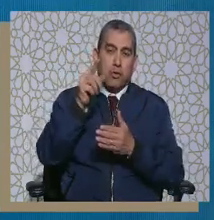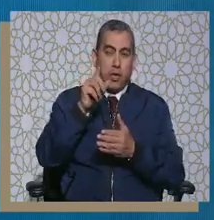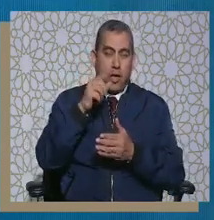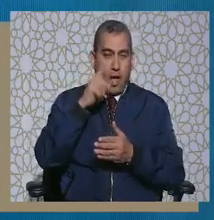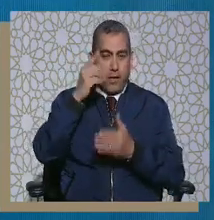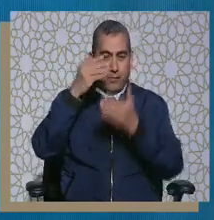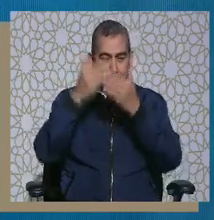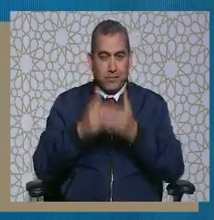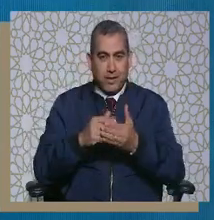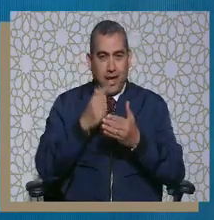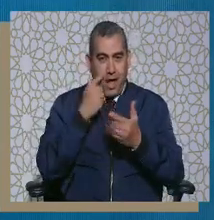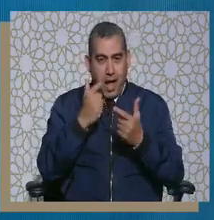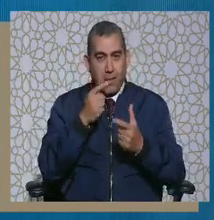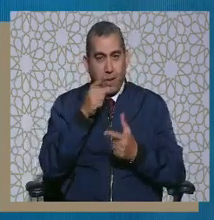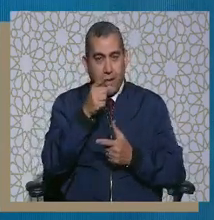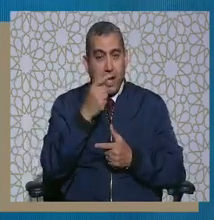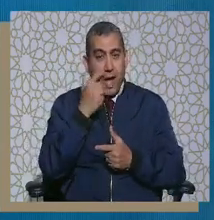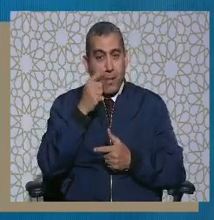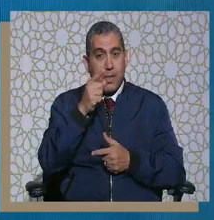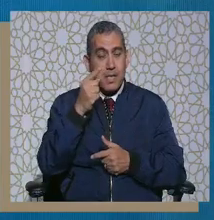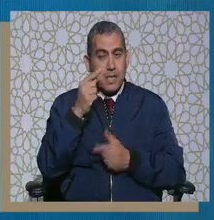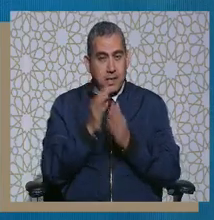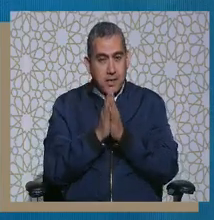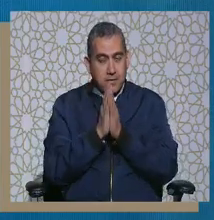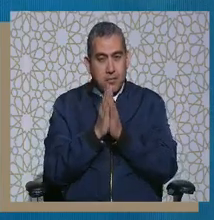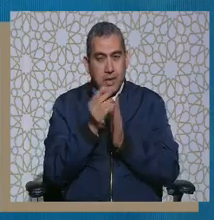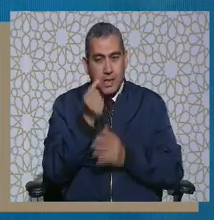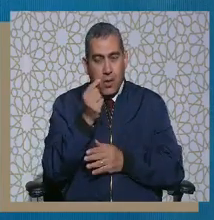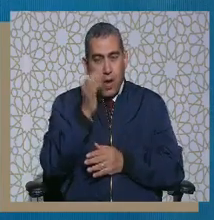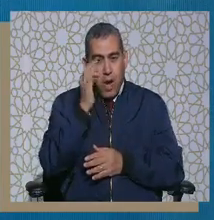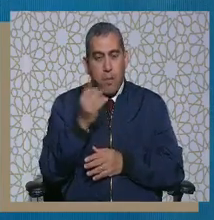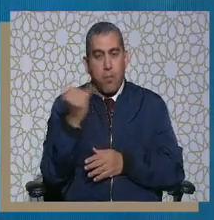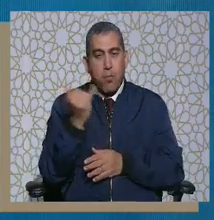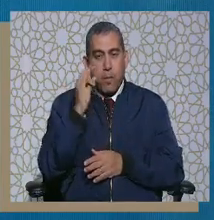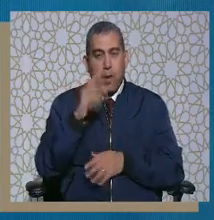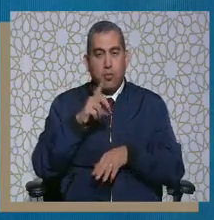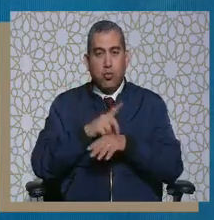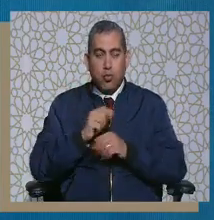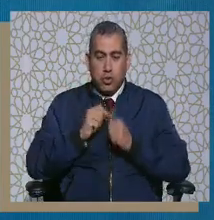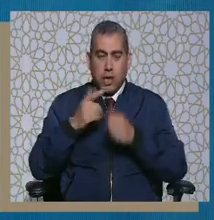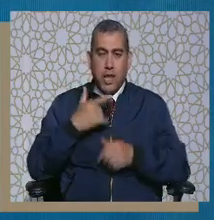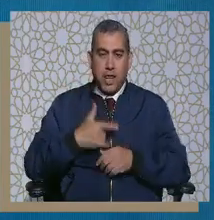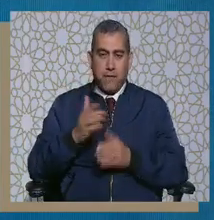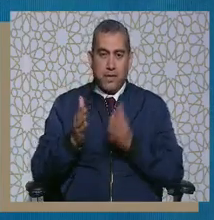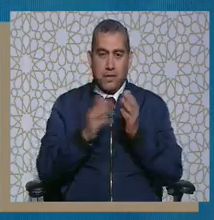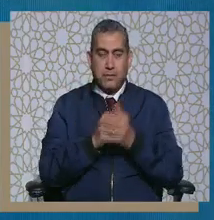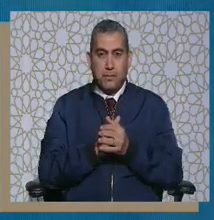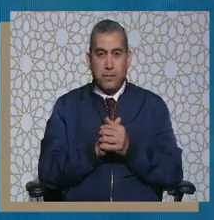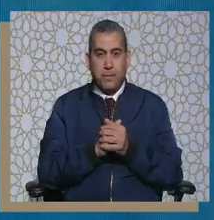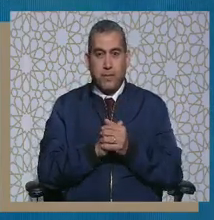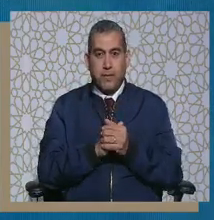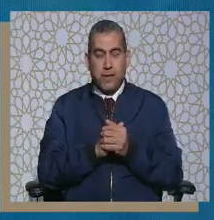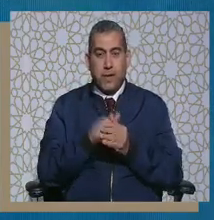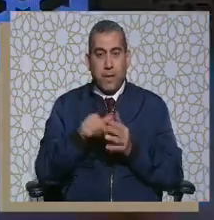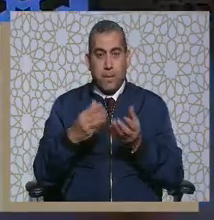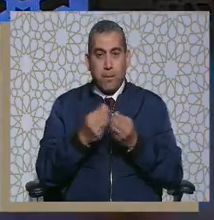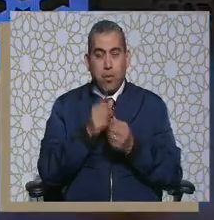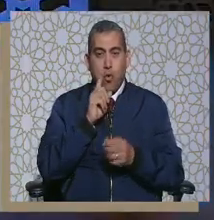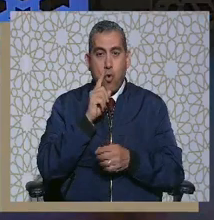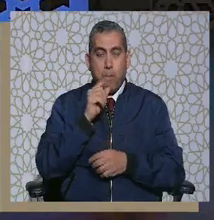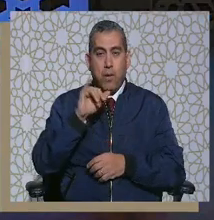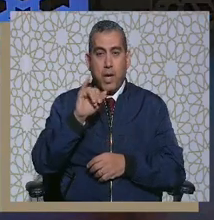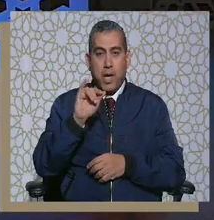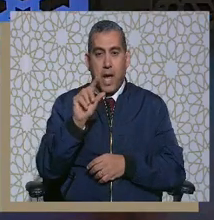المرض لكن نصيحتي ان حضرتك لو سمحتي اهتمي بمساله العلاج ا معانا السيده ام اياد